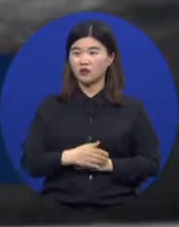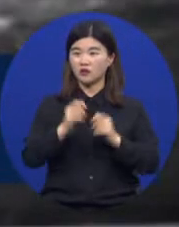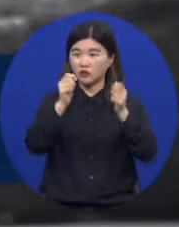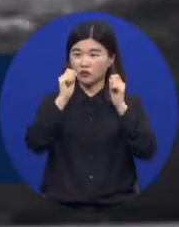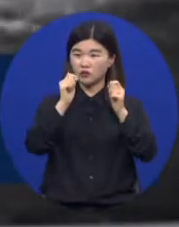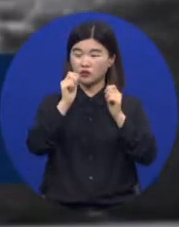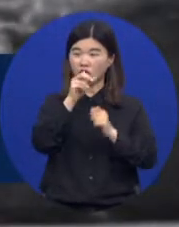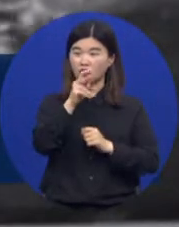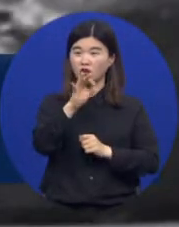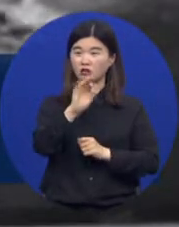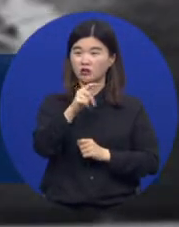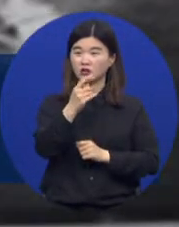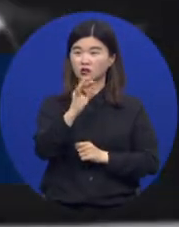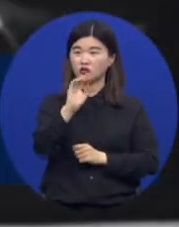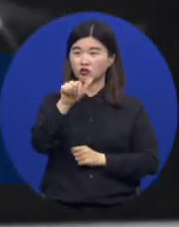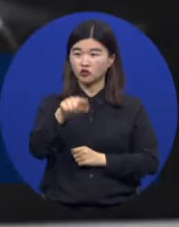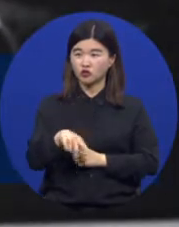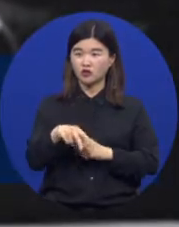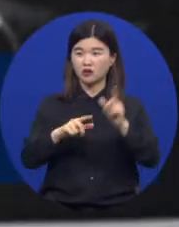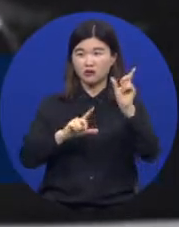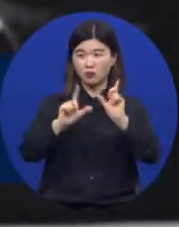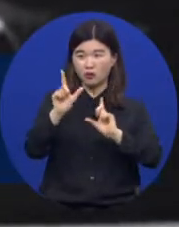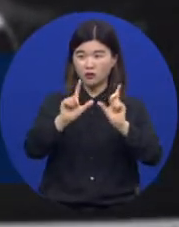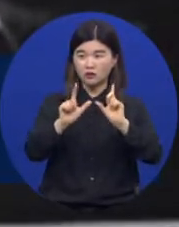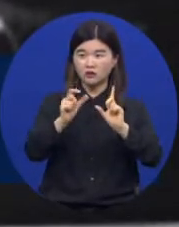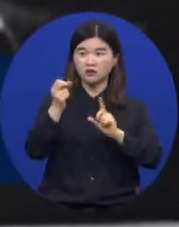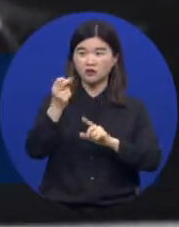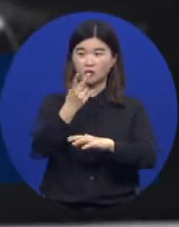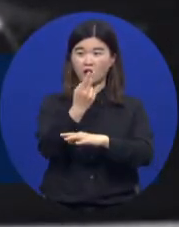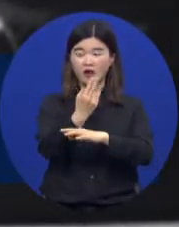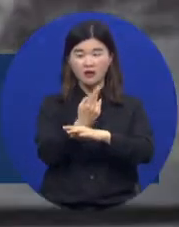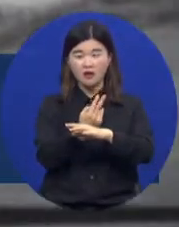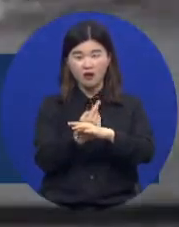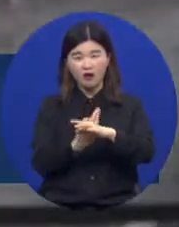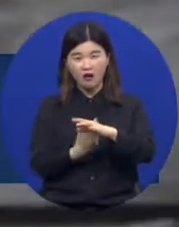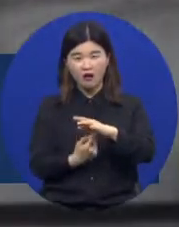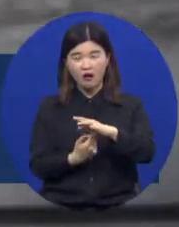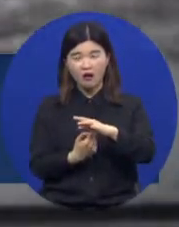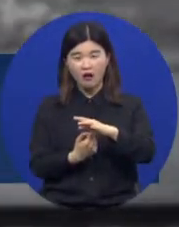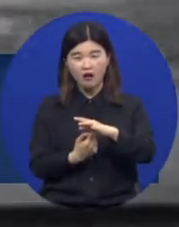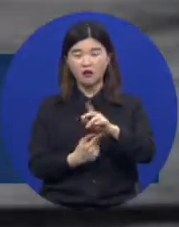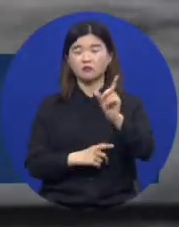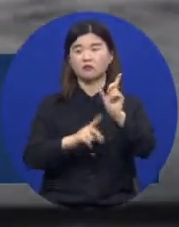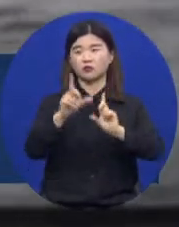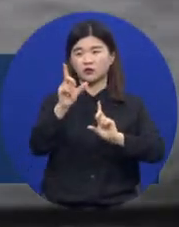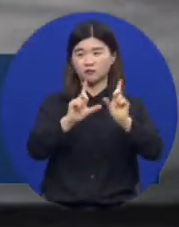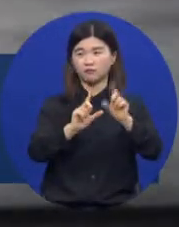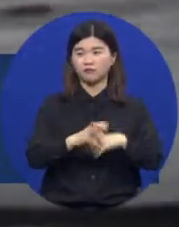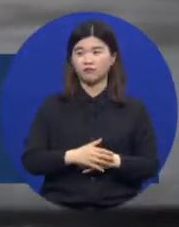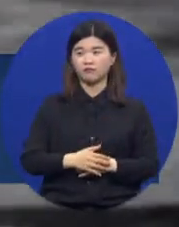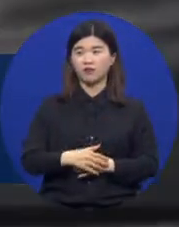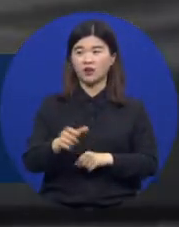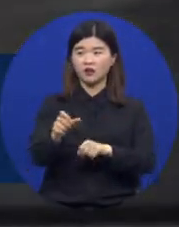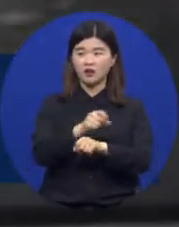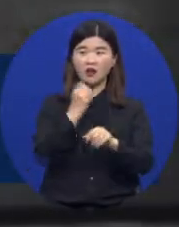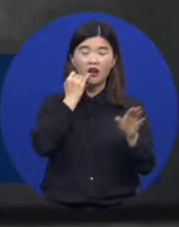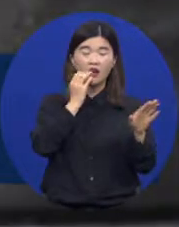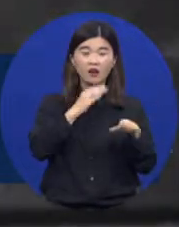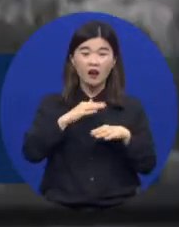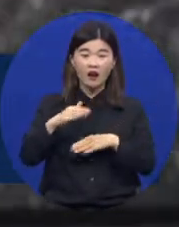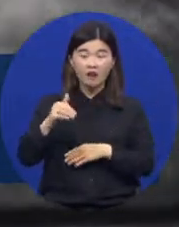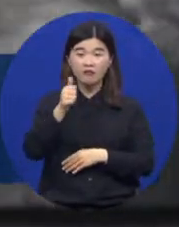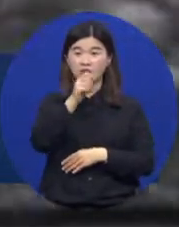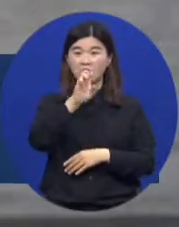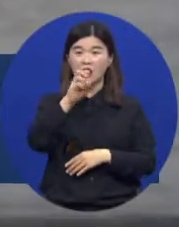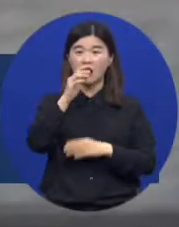영등굿하는 굿하는 장면, 그다음에 해녀들의 대량 해녀들이 입수 장면, 또 해안 마을의